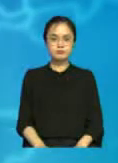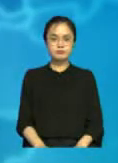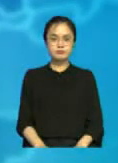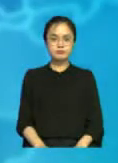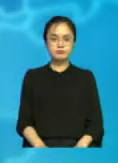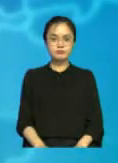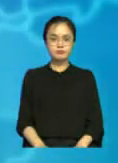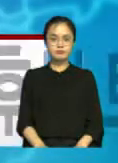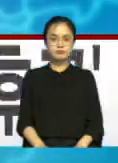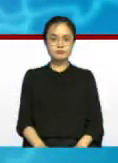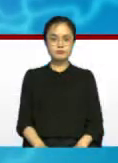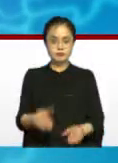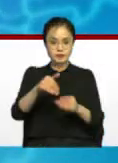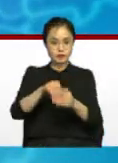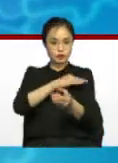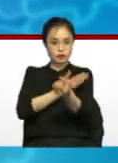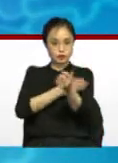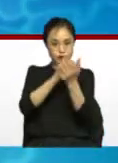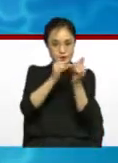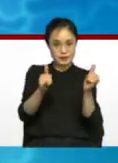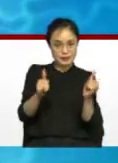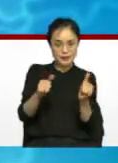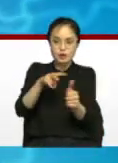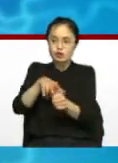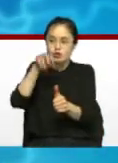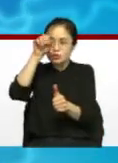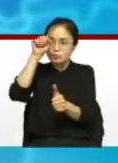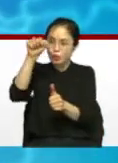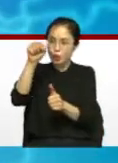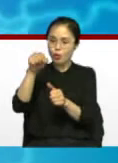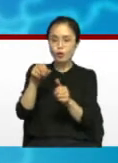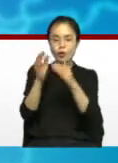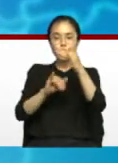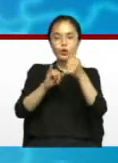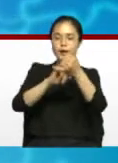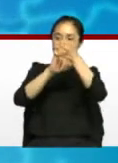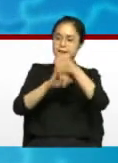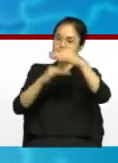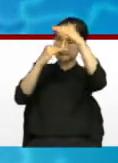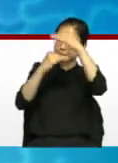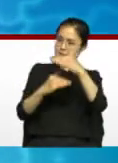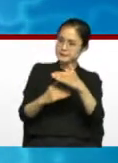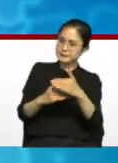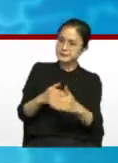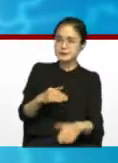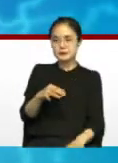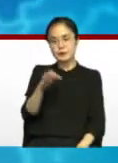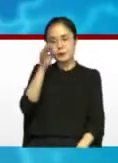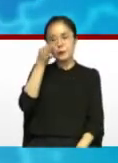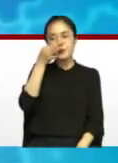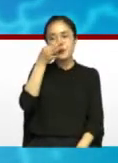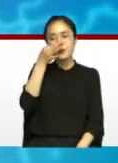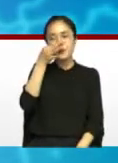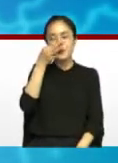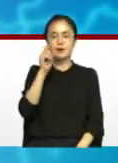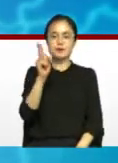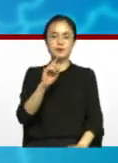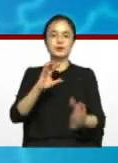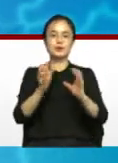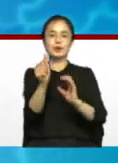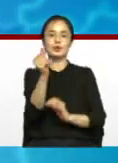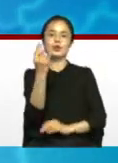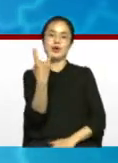후보들의 자질을 유권자의 눈으로 직접 검증해보는 TV토론회가 열리고 있습니다. 중구청장 후보들도 열띤